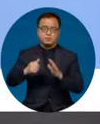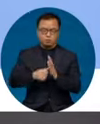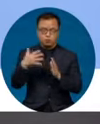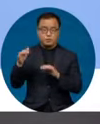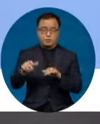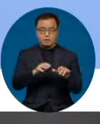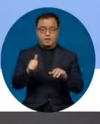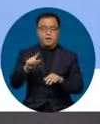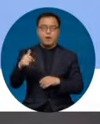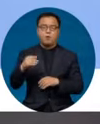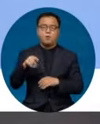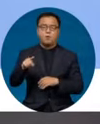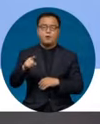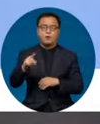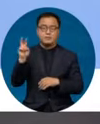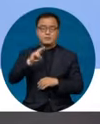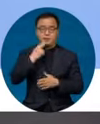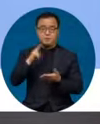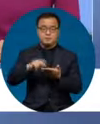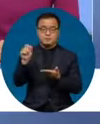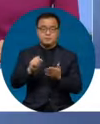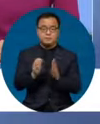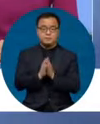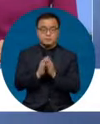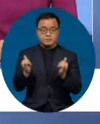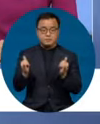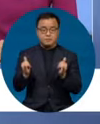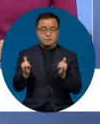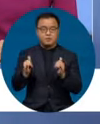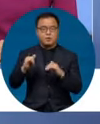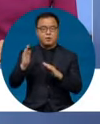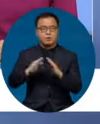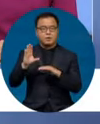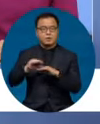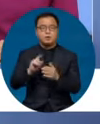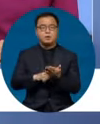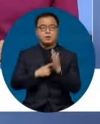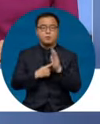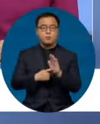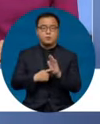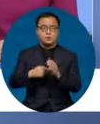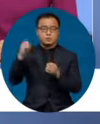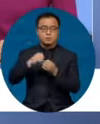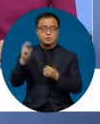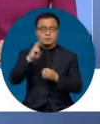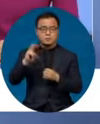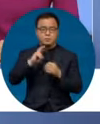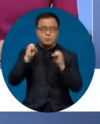온 음악편지라는 책을 낸 저술가이고요. 지상파 방송에 출연하며 클래식의 대중화에 힘쓰고 있는